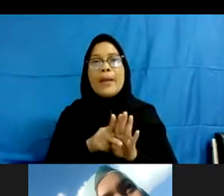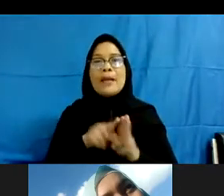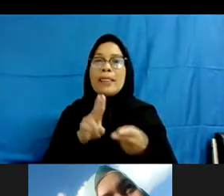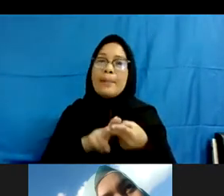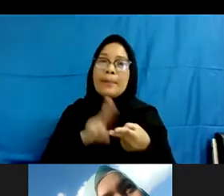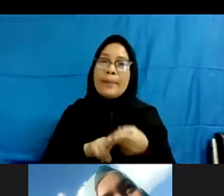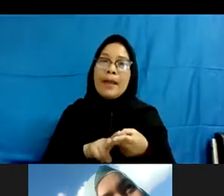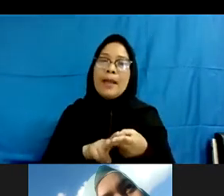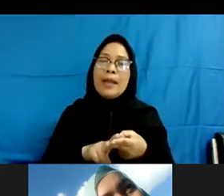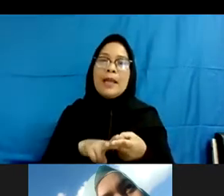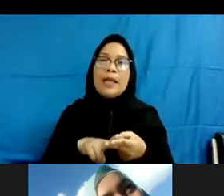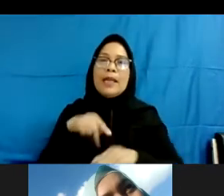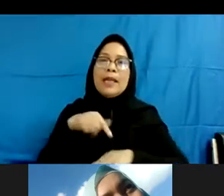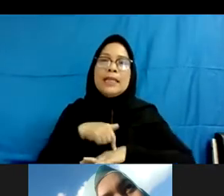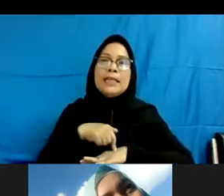di